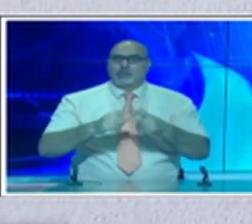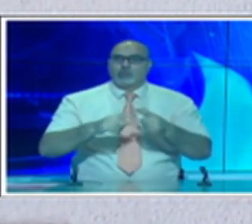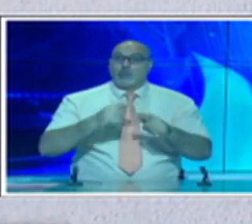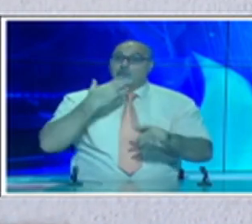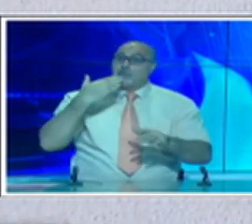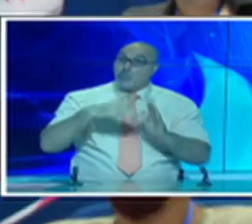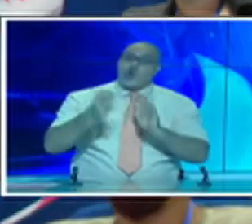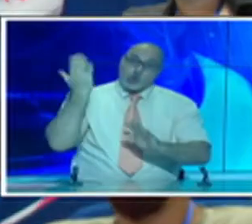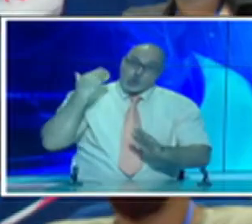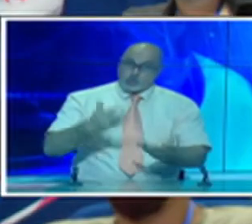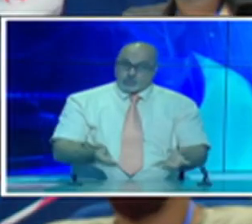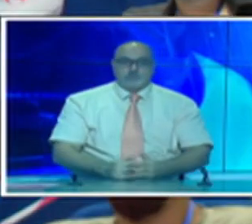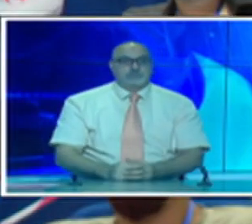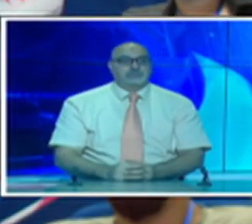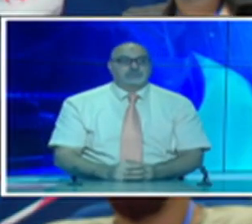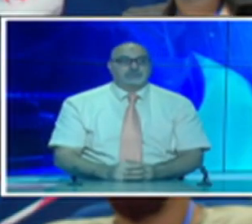خير نزيكني.